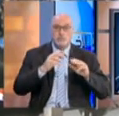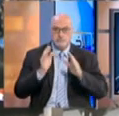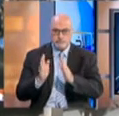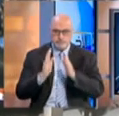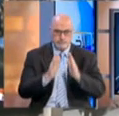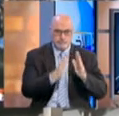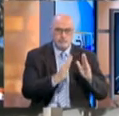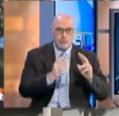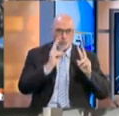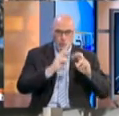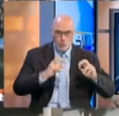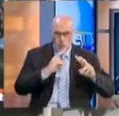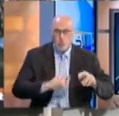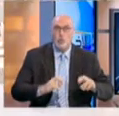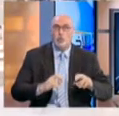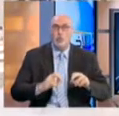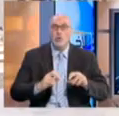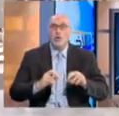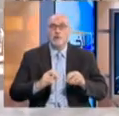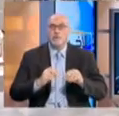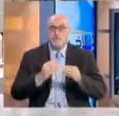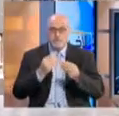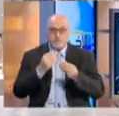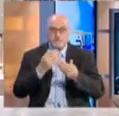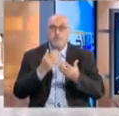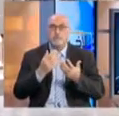عدة عدة فلترات. الأغشية